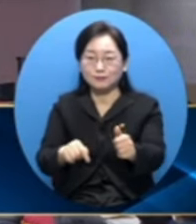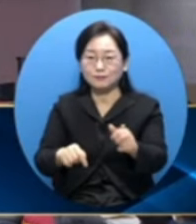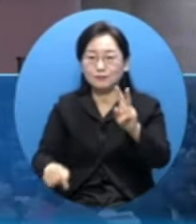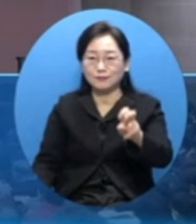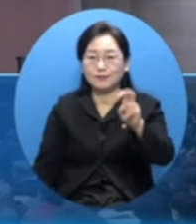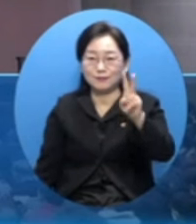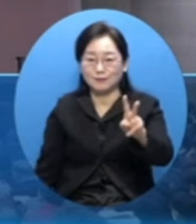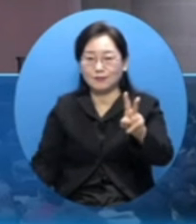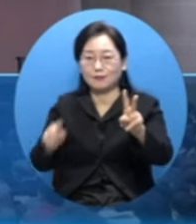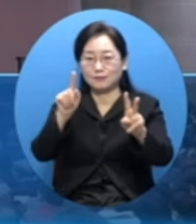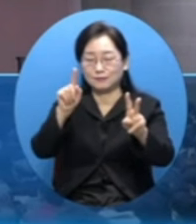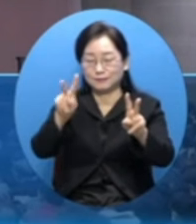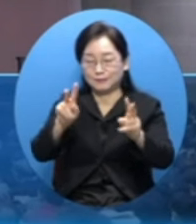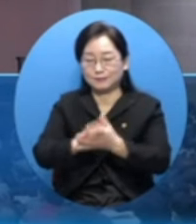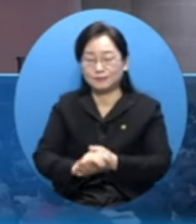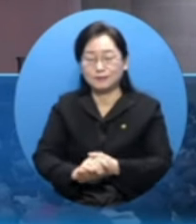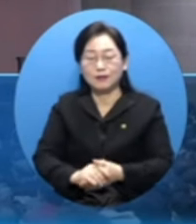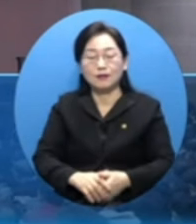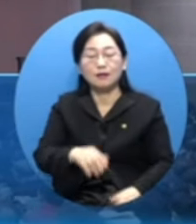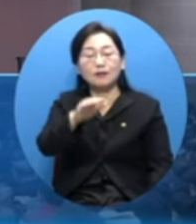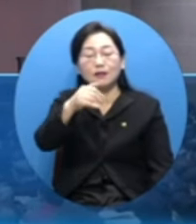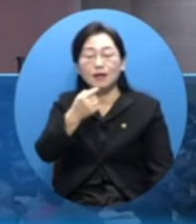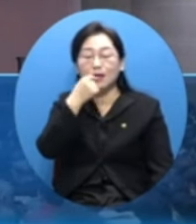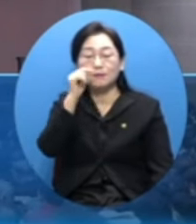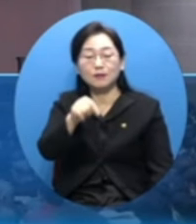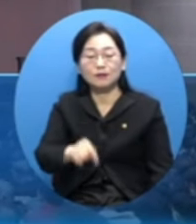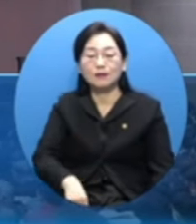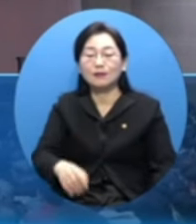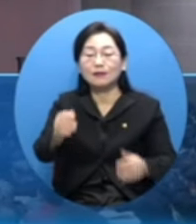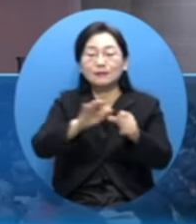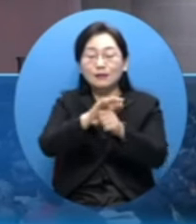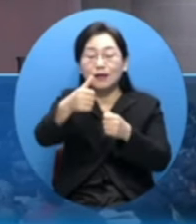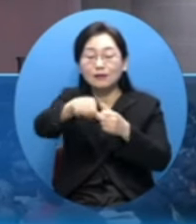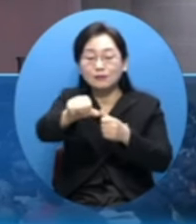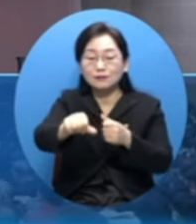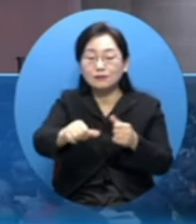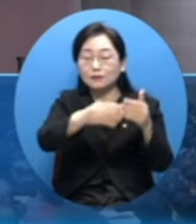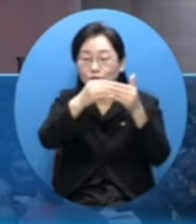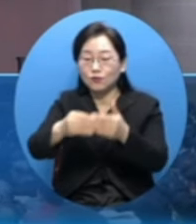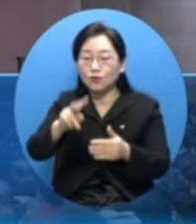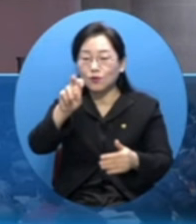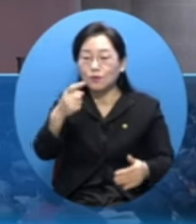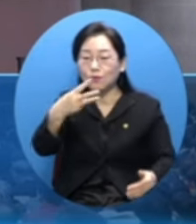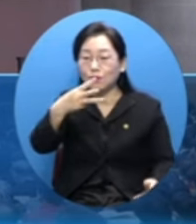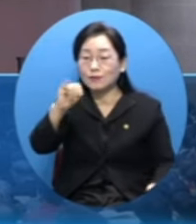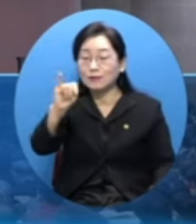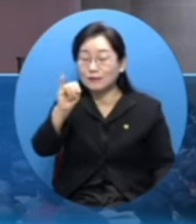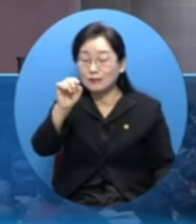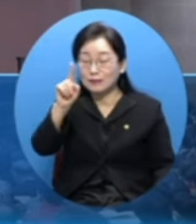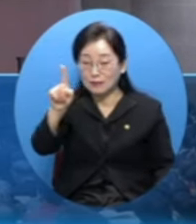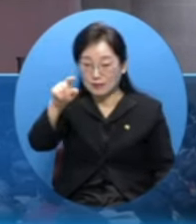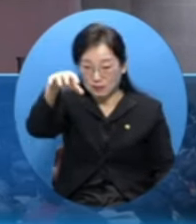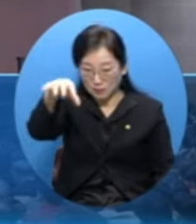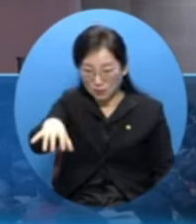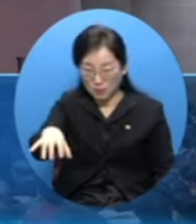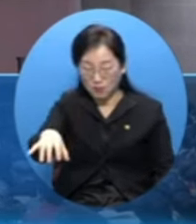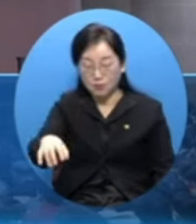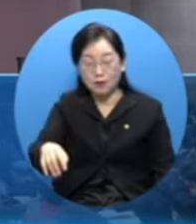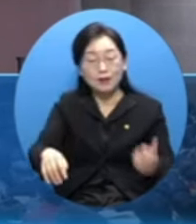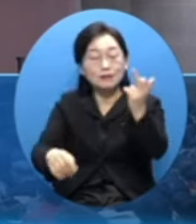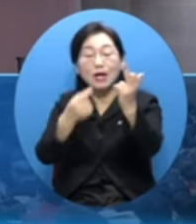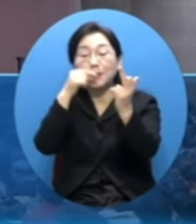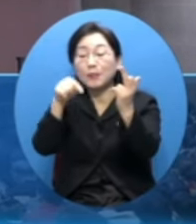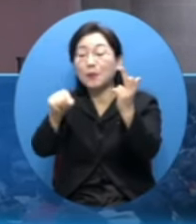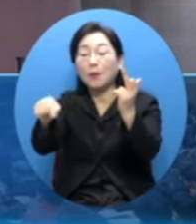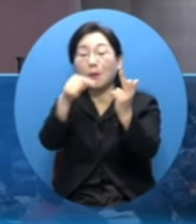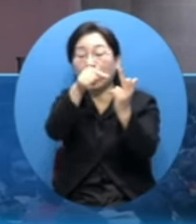2절에 야훼께서 이르시되 내 아들 내 사랑하는 독자 이삭을 데리고 모리아 땅으로 가서 내가 내게 일러준 한 산 거기서 그를